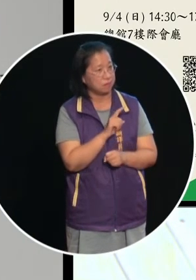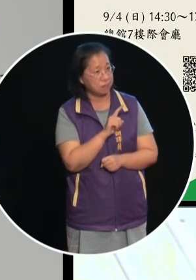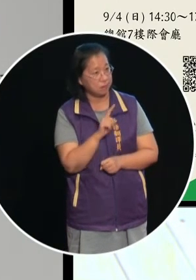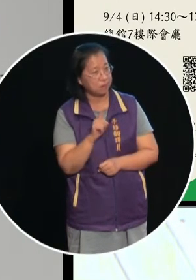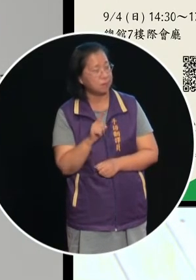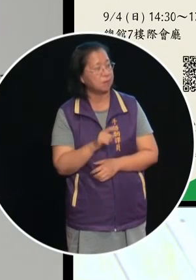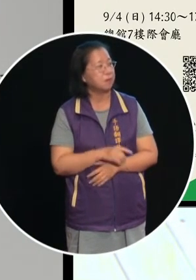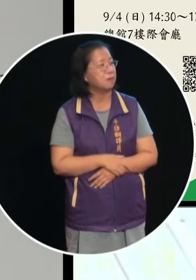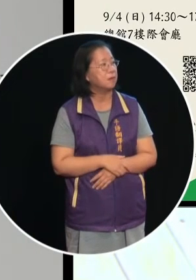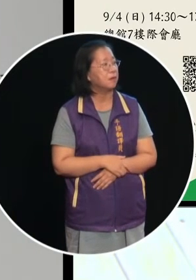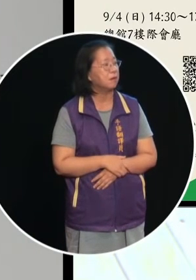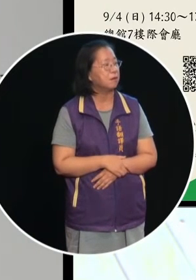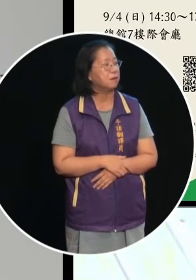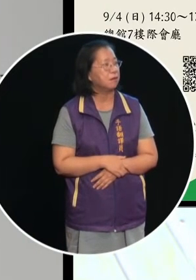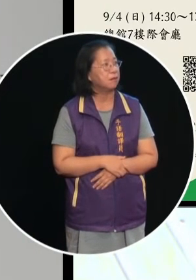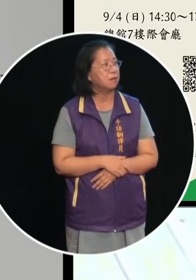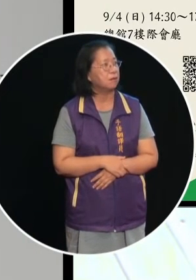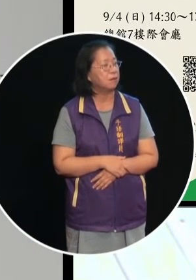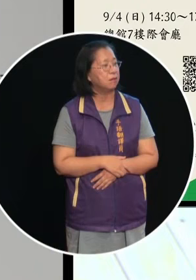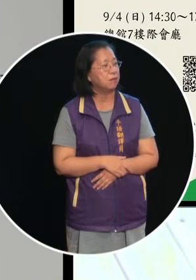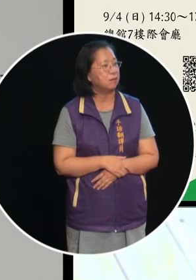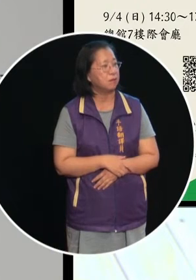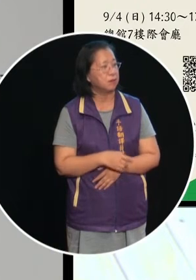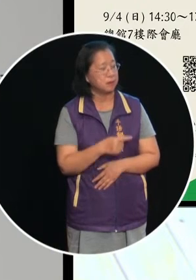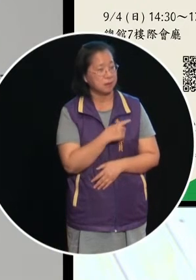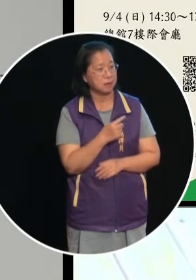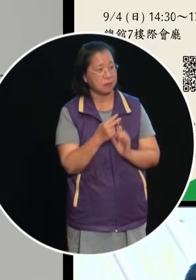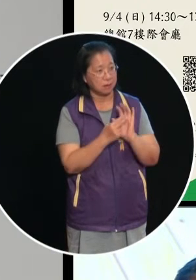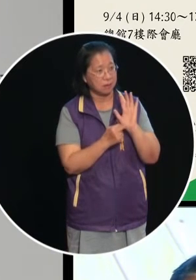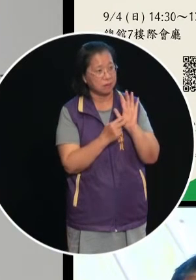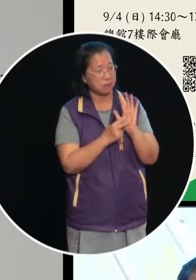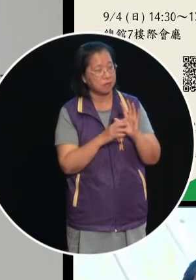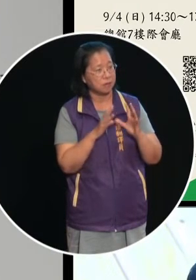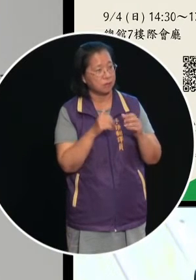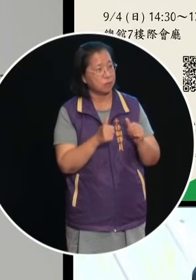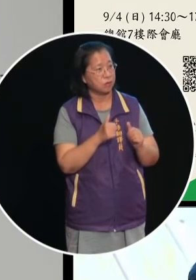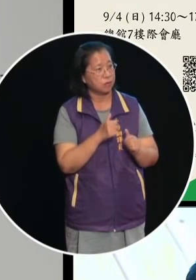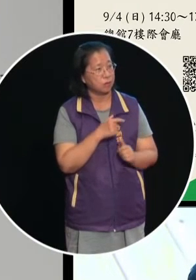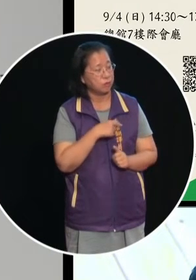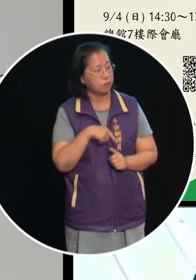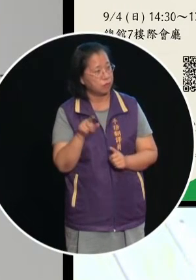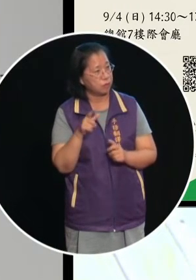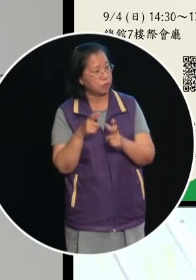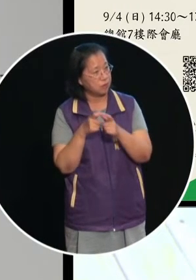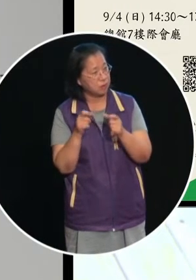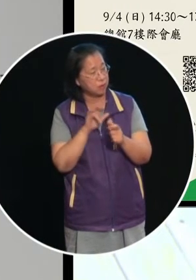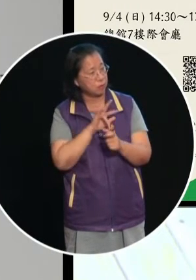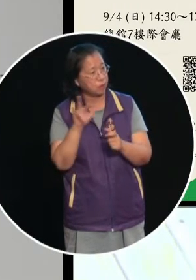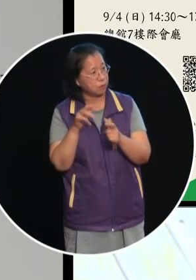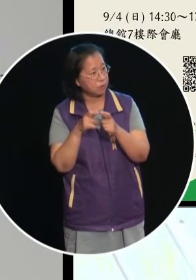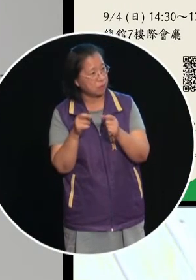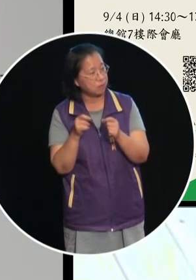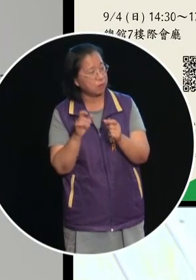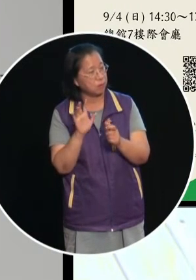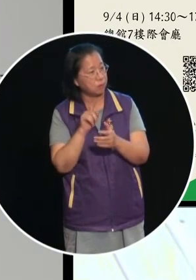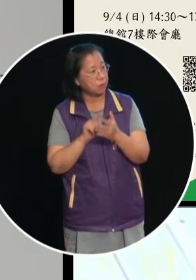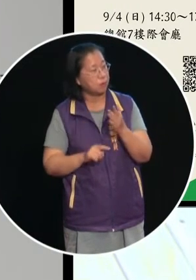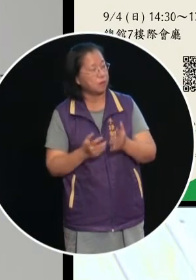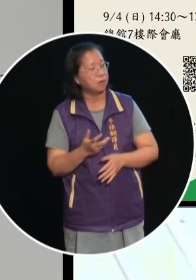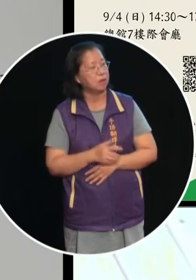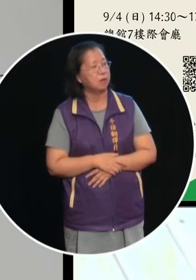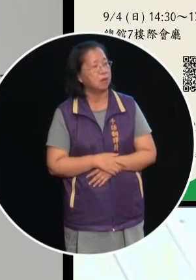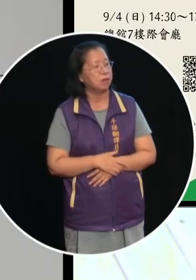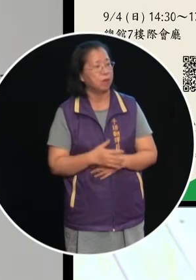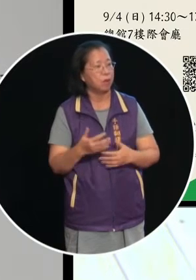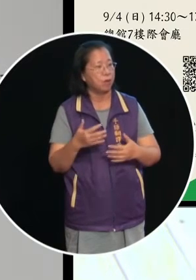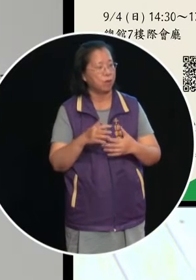了，就是可能是首相来台湾，总统到日本就可能比较不容易，但是其他外